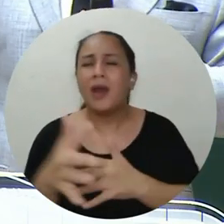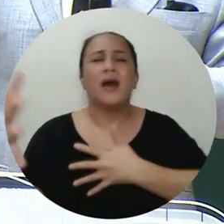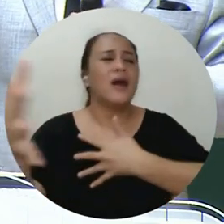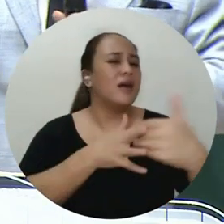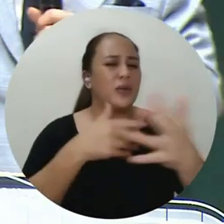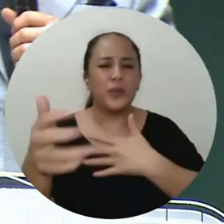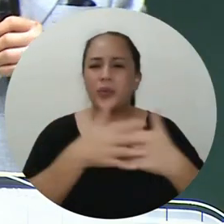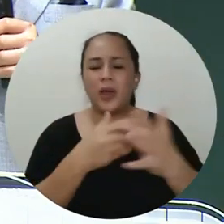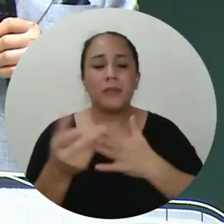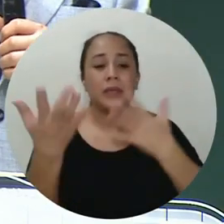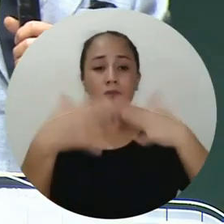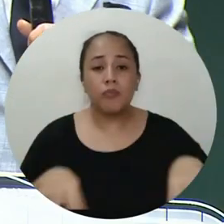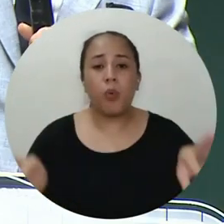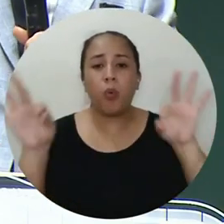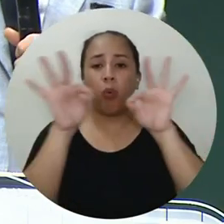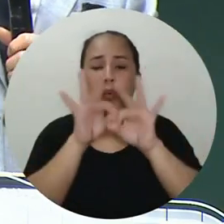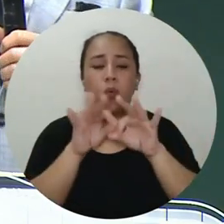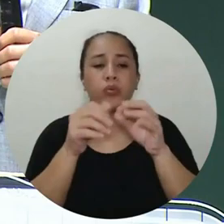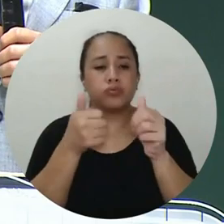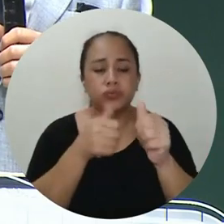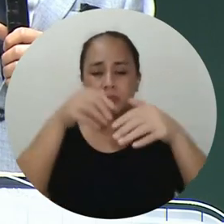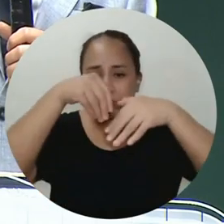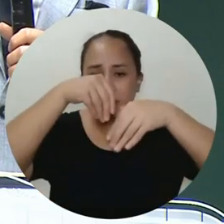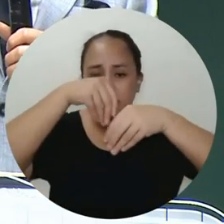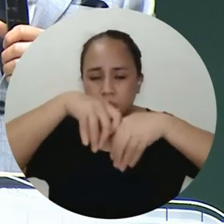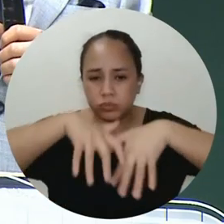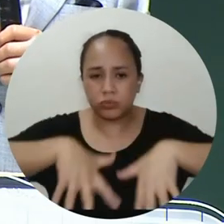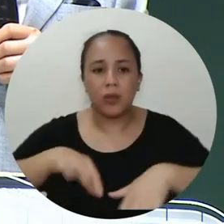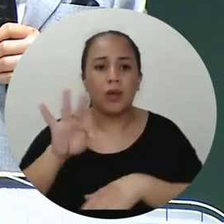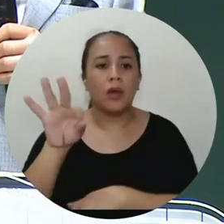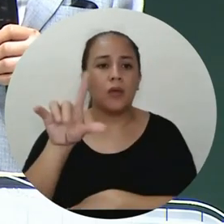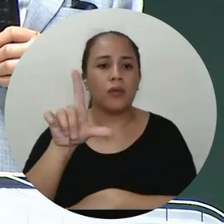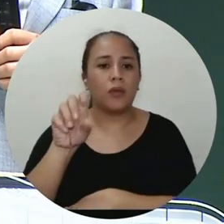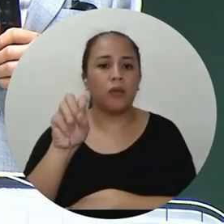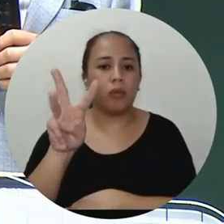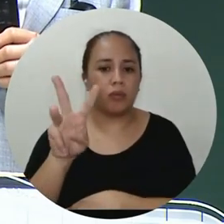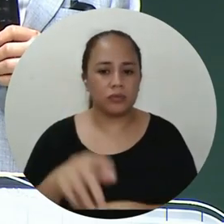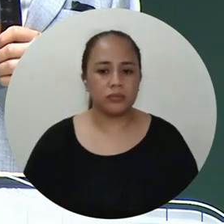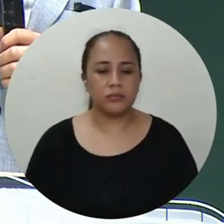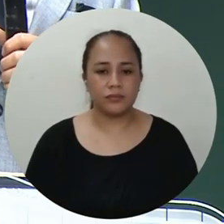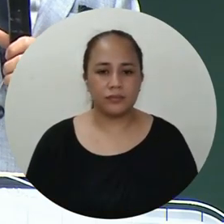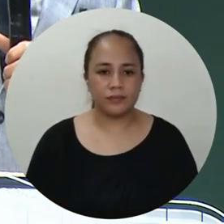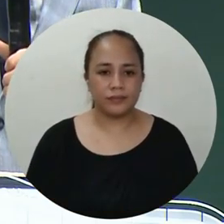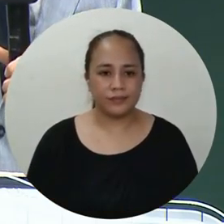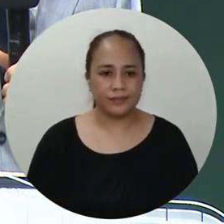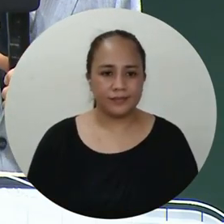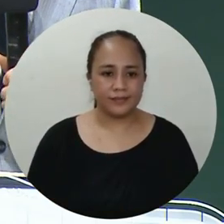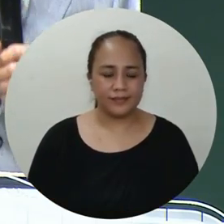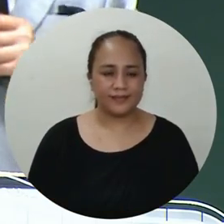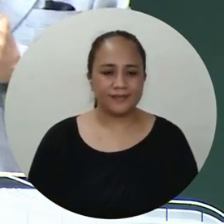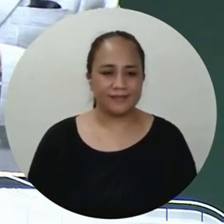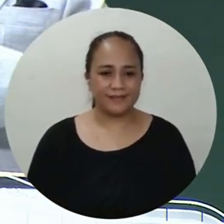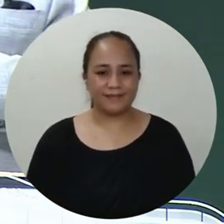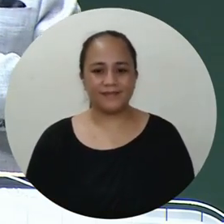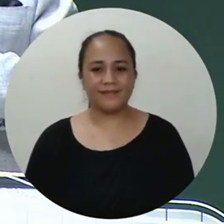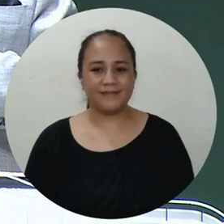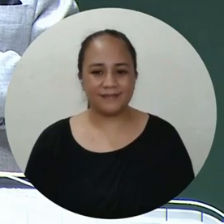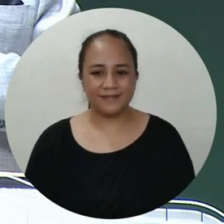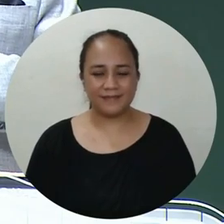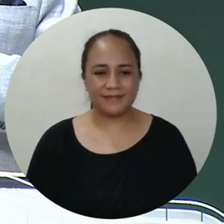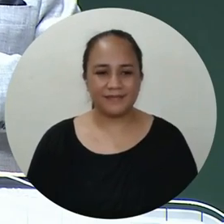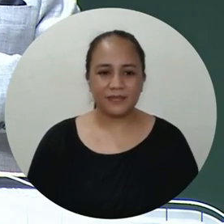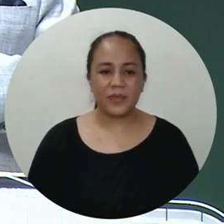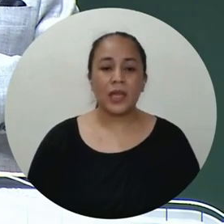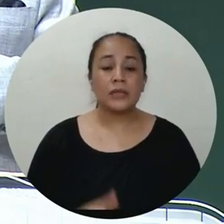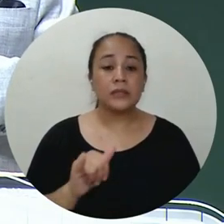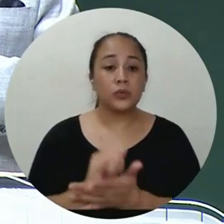It is Acts chapter 1, verse 8. 성경을 읽을 때 언제나 이 그리스도라는 언약 가지고 쭉 읽어야 돼요. And that's why when you